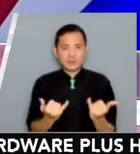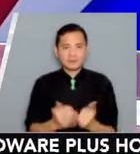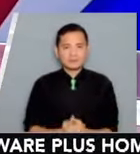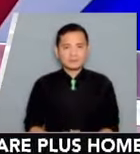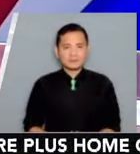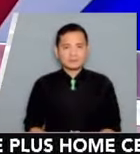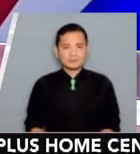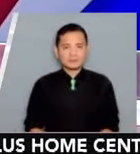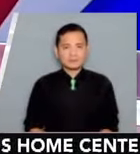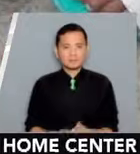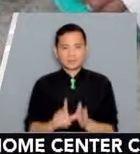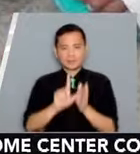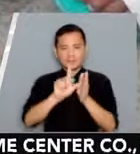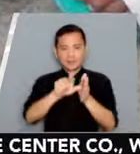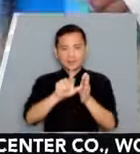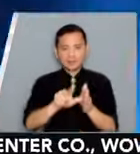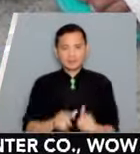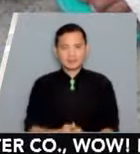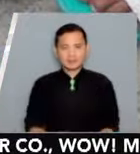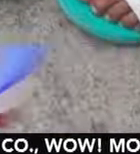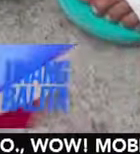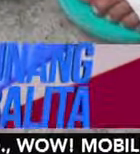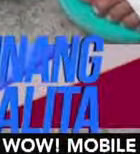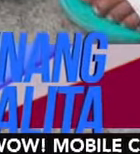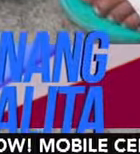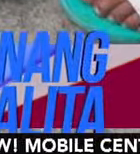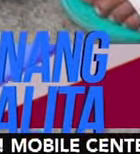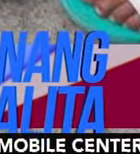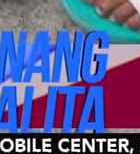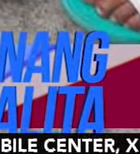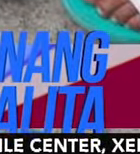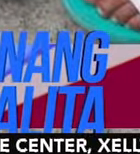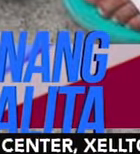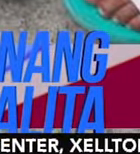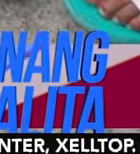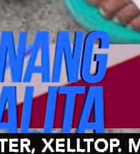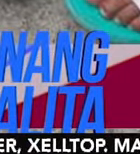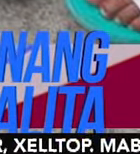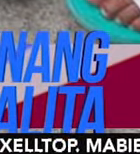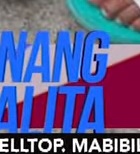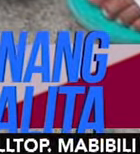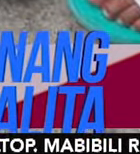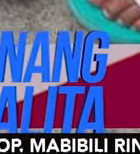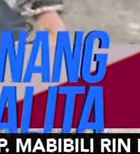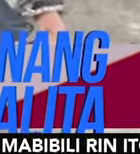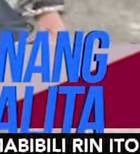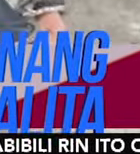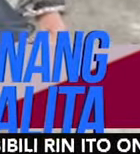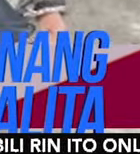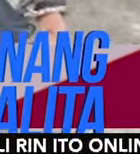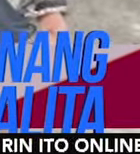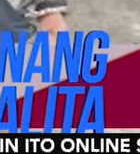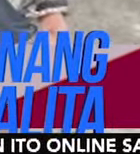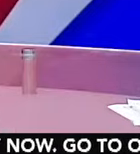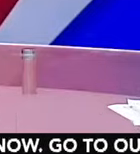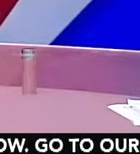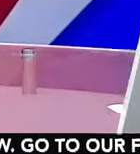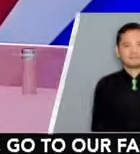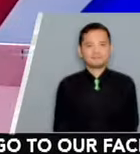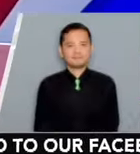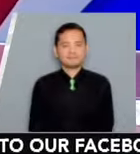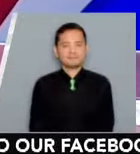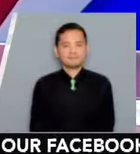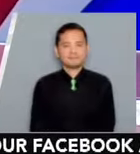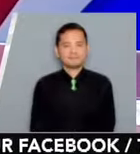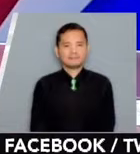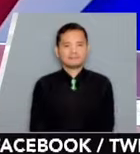Susunod, magkasintahang pulis at sundalo arestado dahil sa pagbebenta umano ng armas sa Pigkawayan, Cotabato. Bibitiw